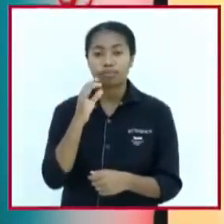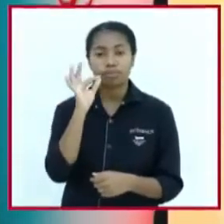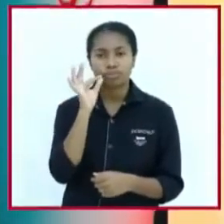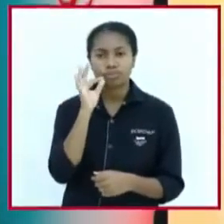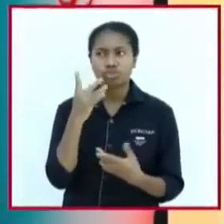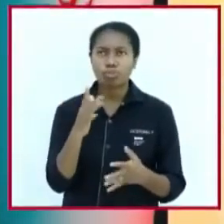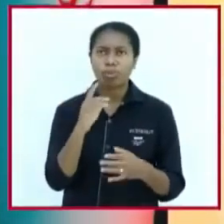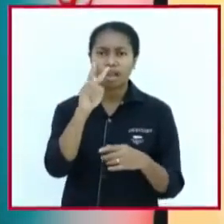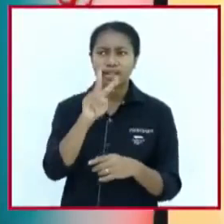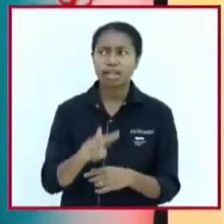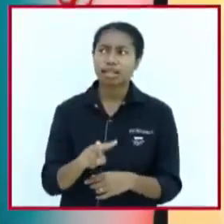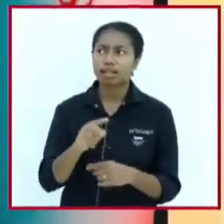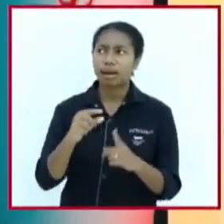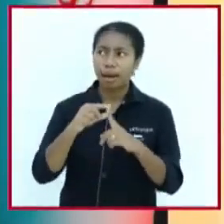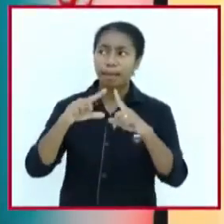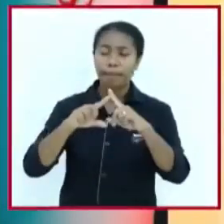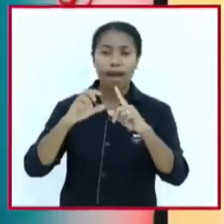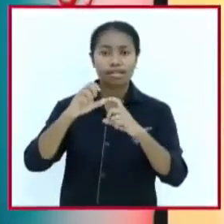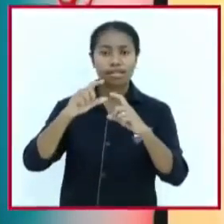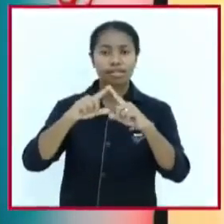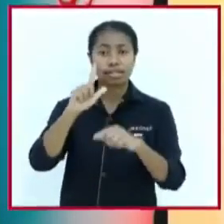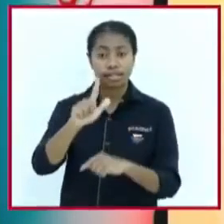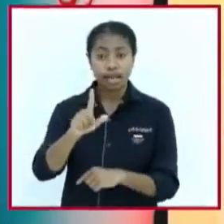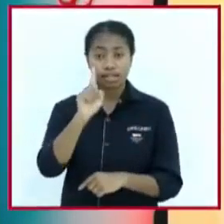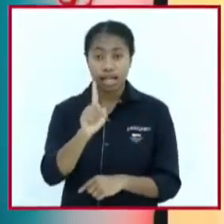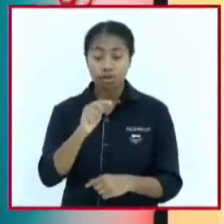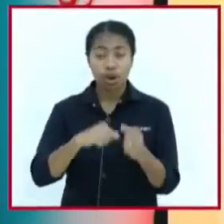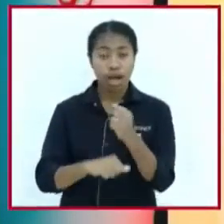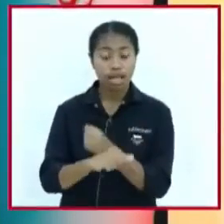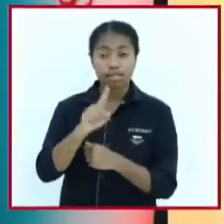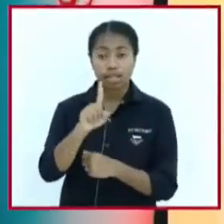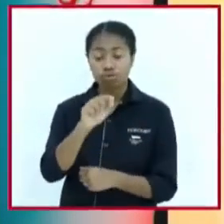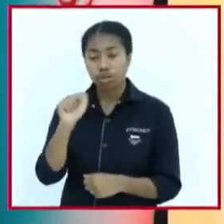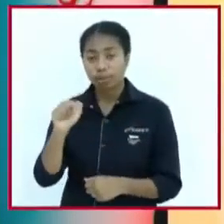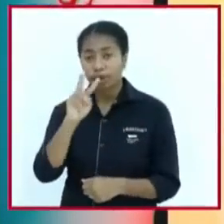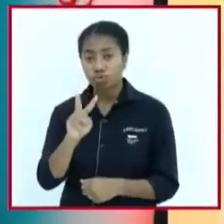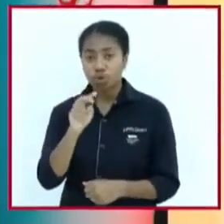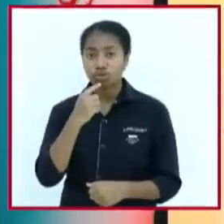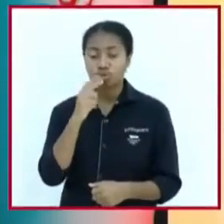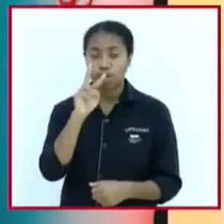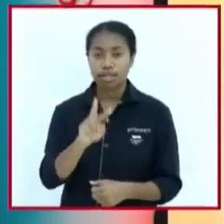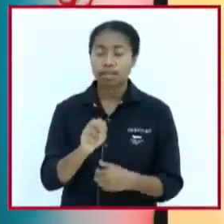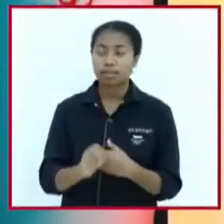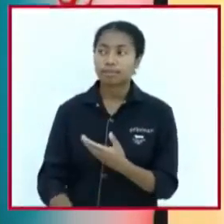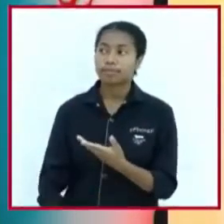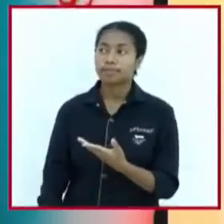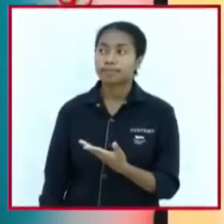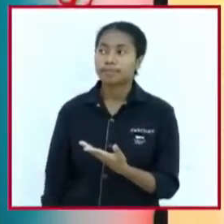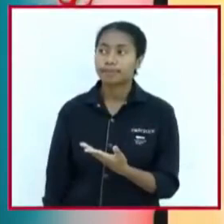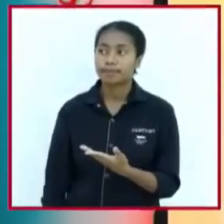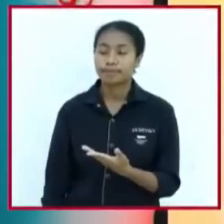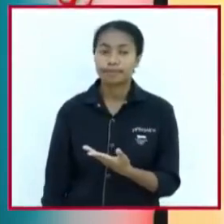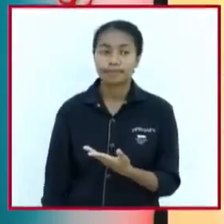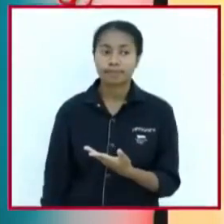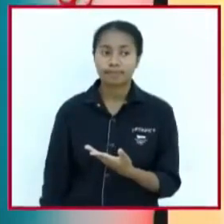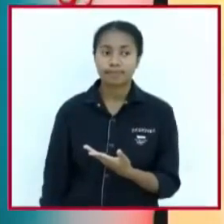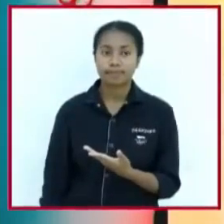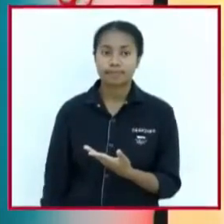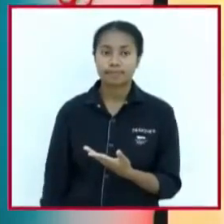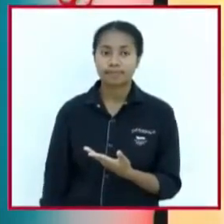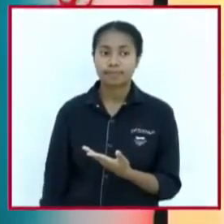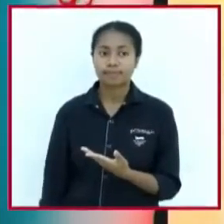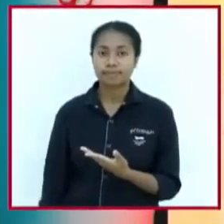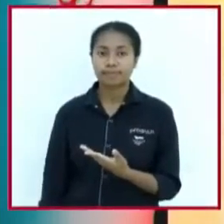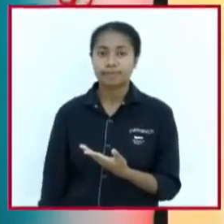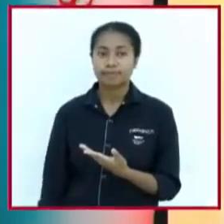cara berbicara kepada nenek moyang kita dengan perantaraan nabi-nabi maka pada zaman akhir ini dia telah